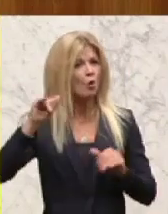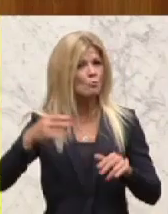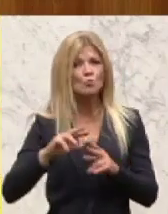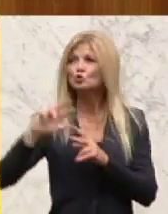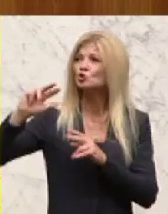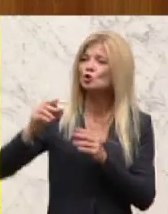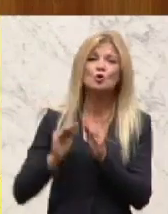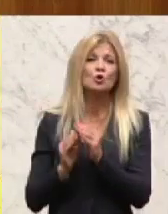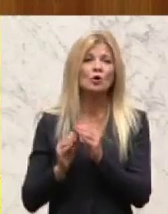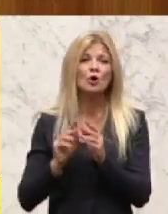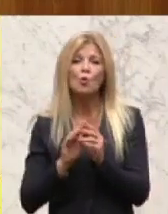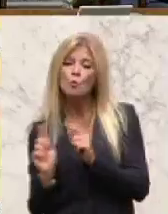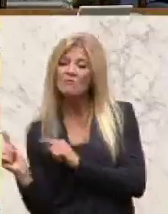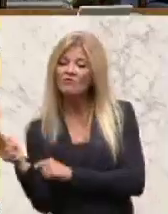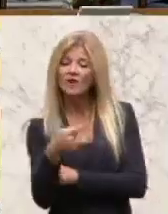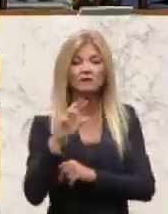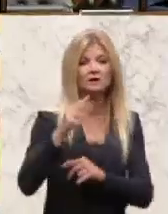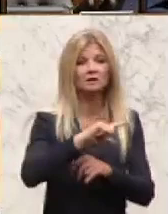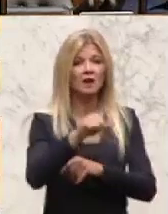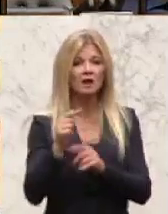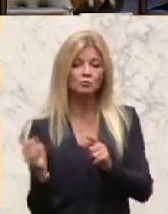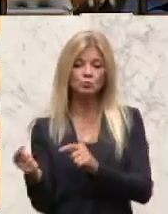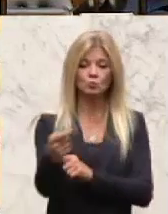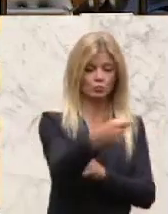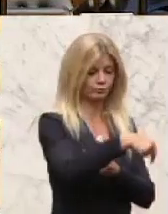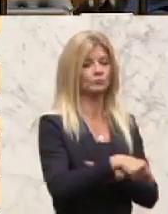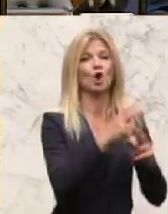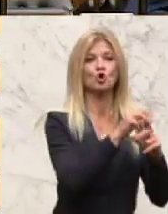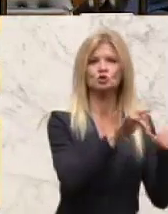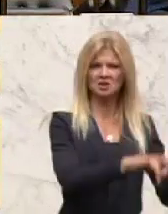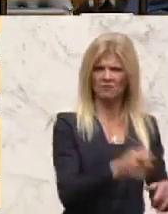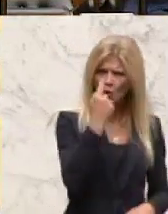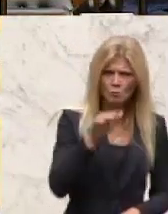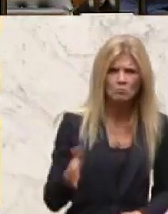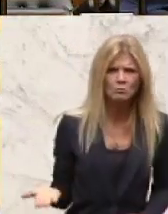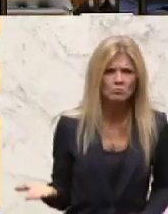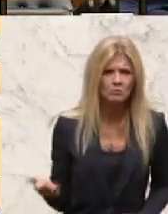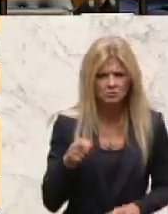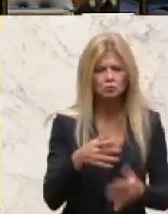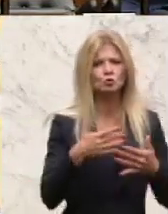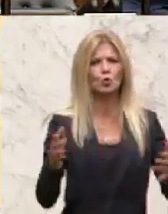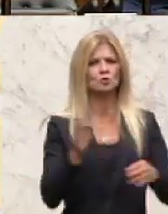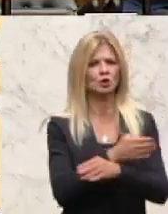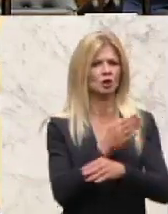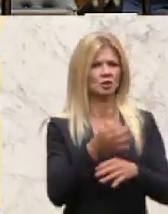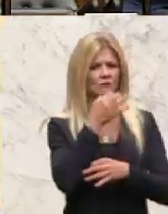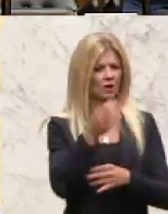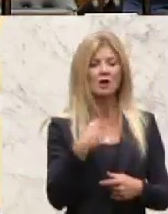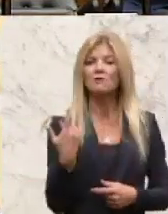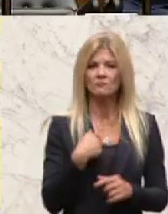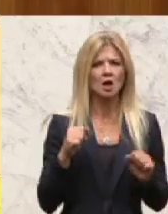zu uns kommen? Warum muss das so sein? Das ist eine ganz bescheidene Frage. Wir können nämlich auch eines machen. Wir können